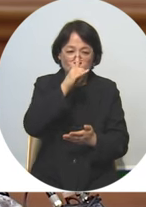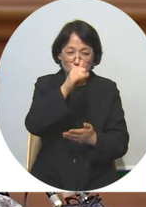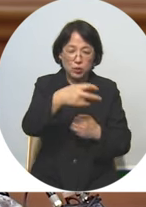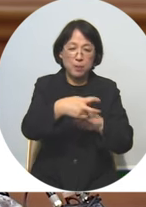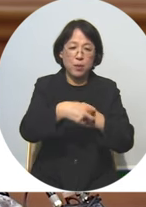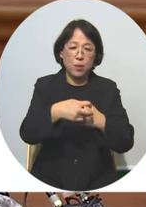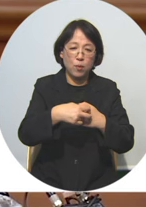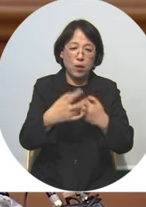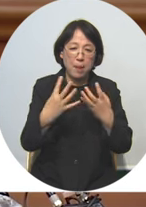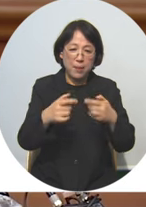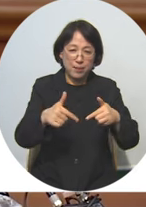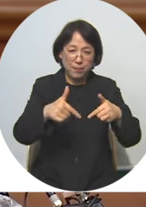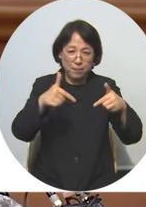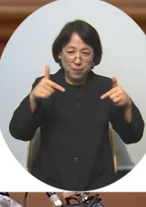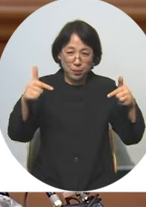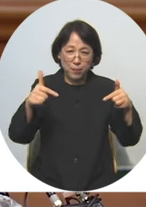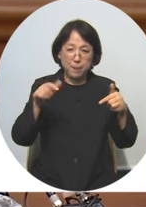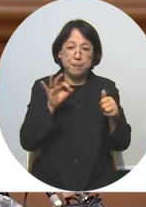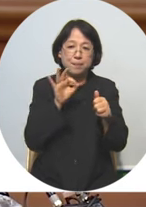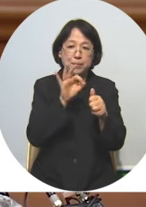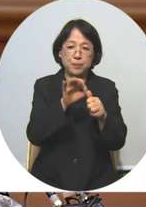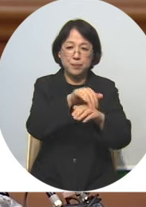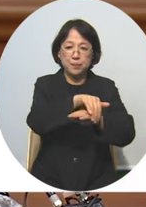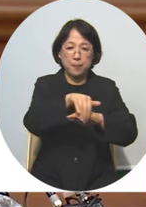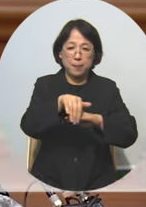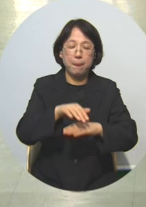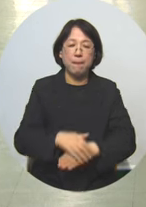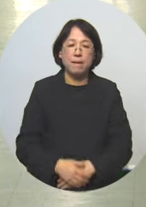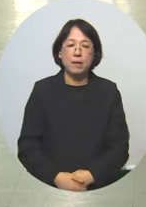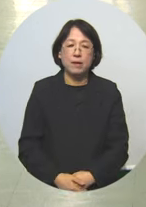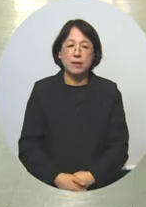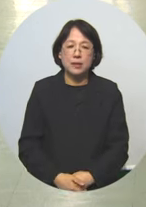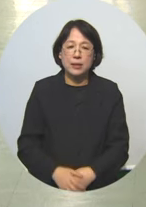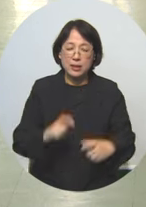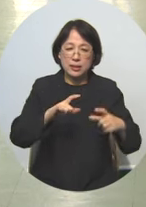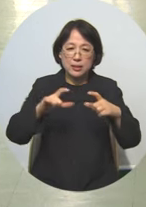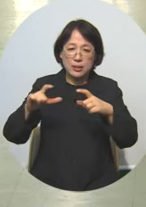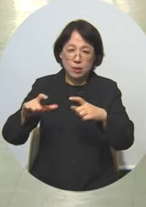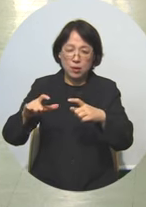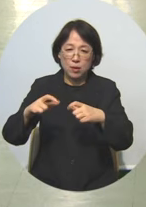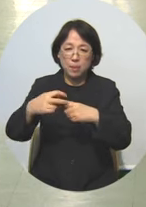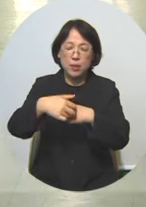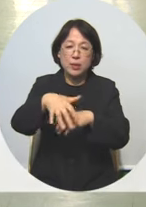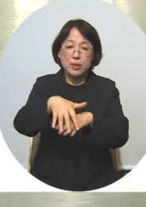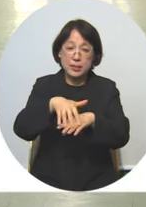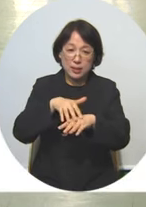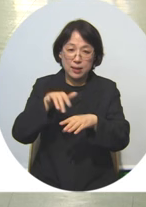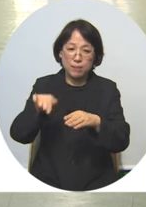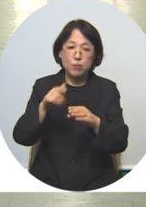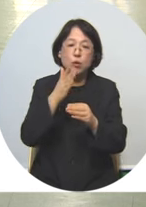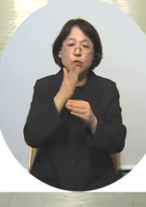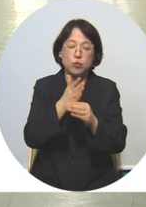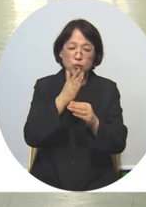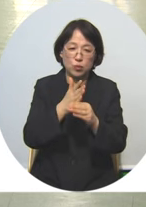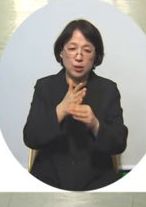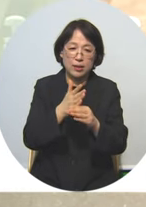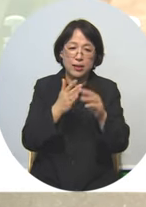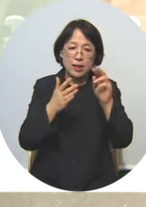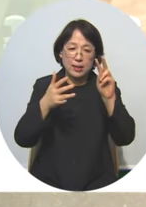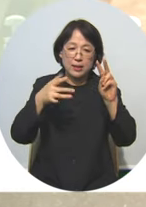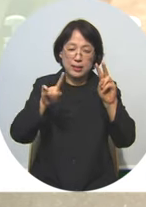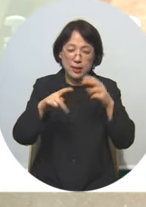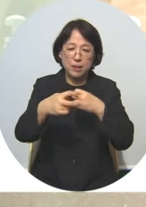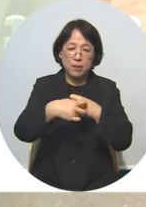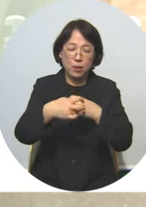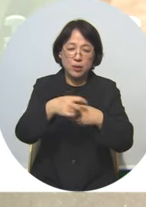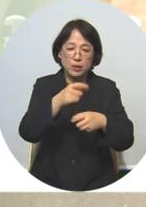병원들이 더 많이 나올 수 있도록 지원하겠습니다. 지역 의료체계에서 허리 역할을 맡는 2차 병원을 적극 육성하는